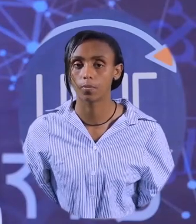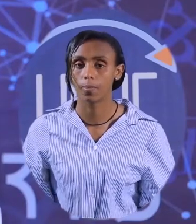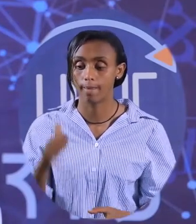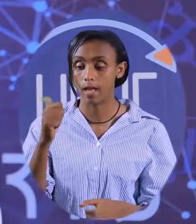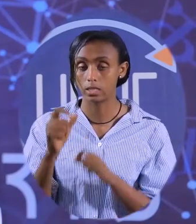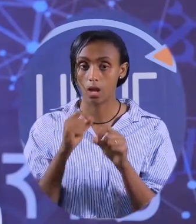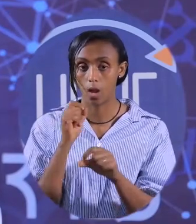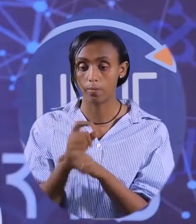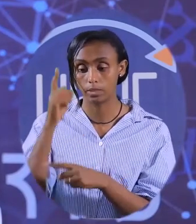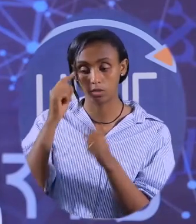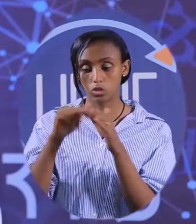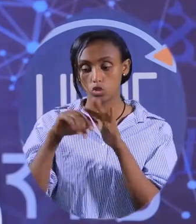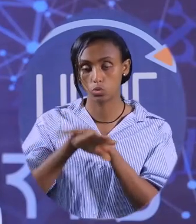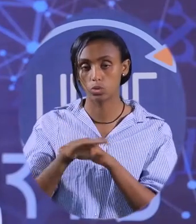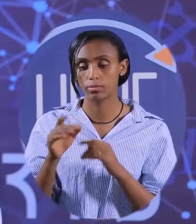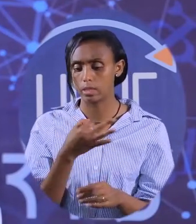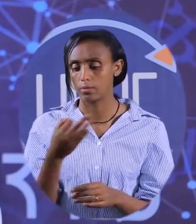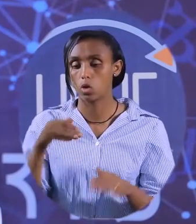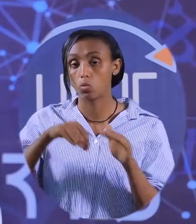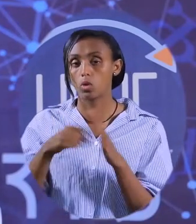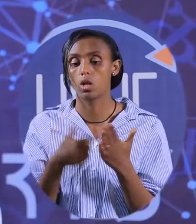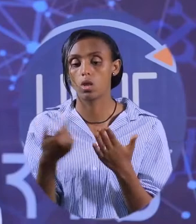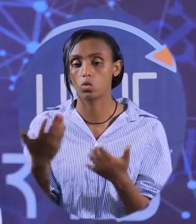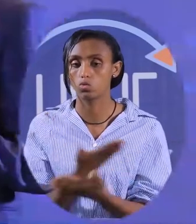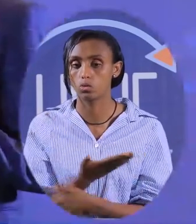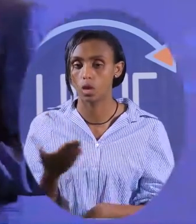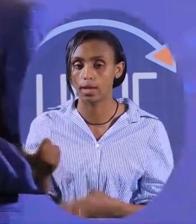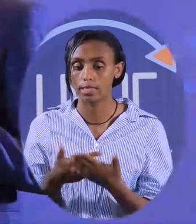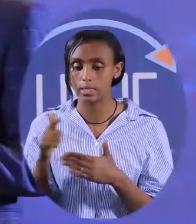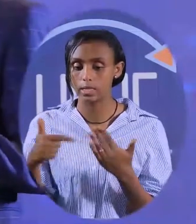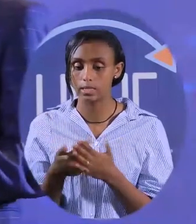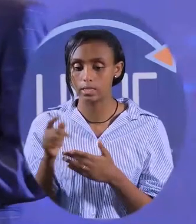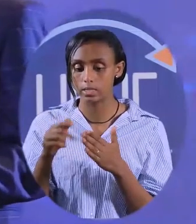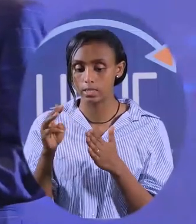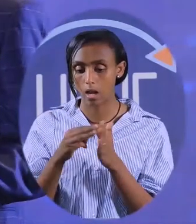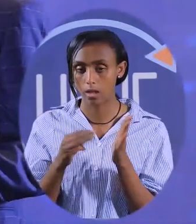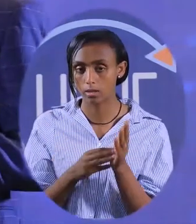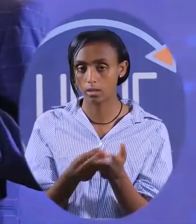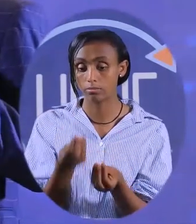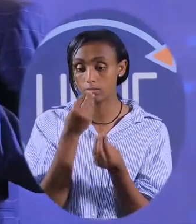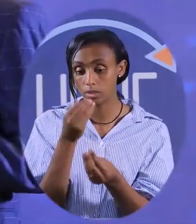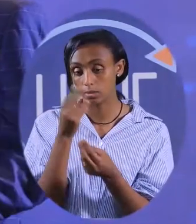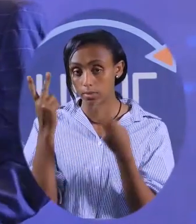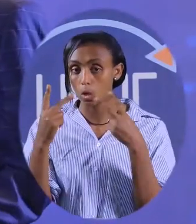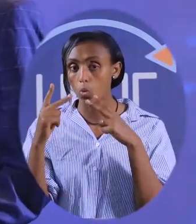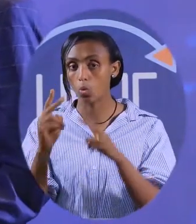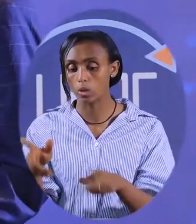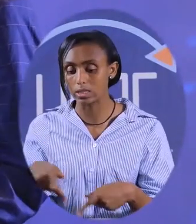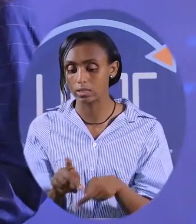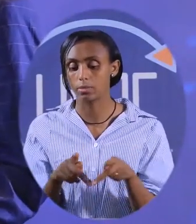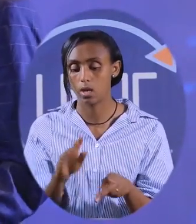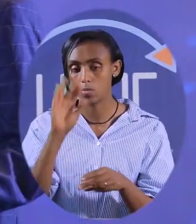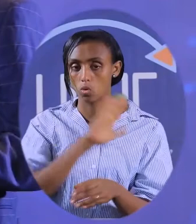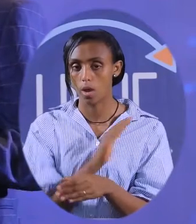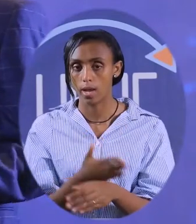በ10 ዓመት እቅድም ውስጥ በደንብ ገብቷል ይሄ ጉዳይ። ስለዚህ ሥርዓተ ምግብ ተኮር ግብርናን በሰው ኃይል